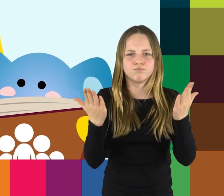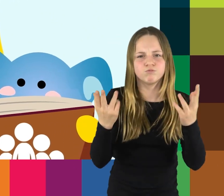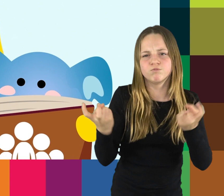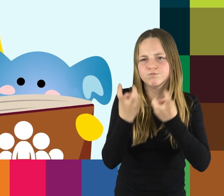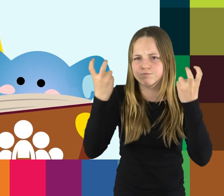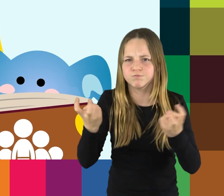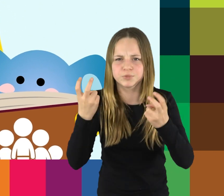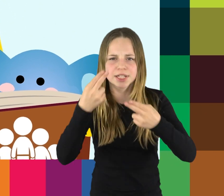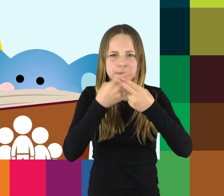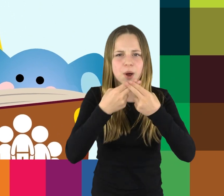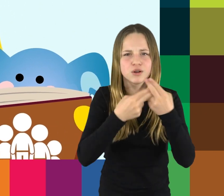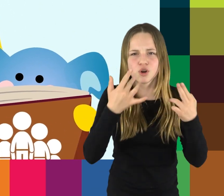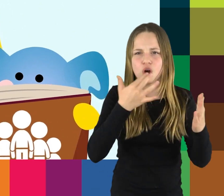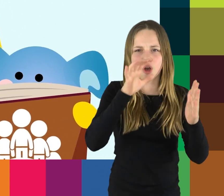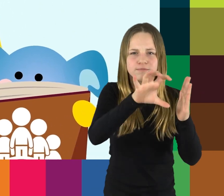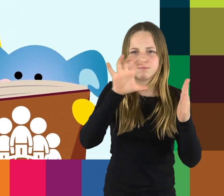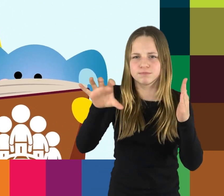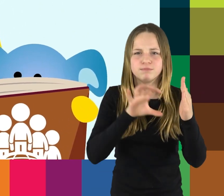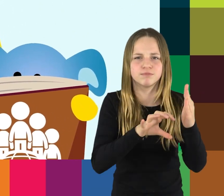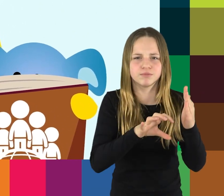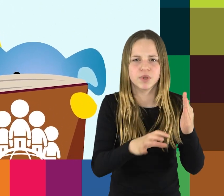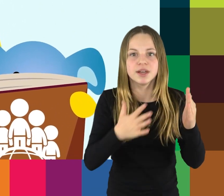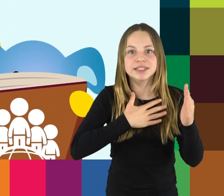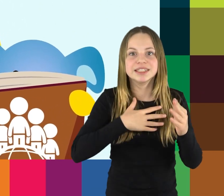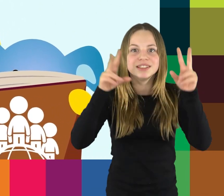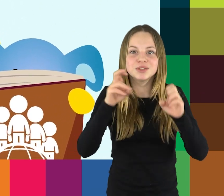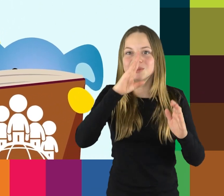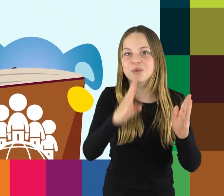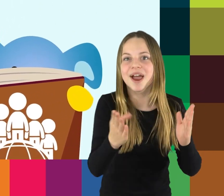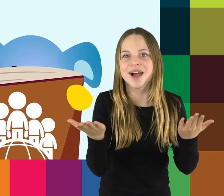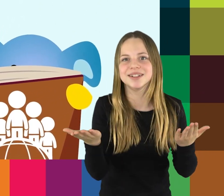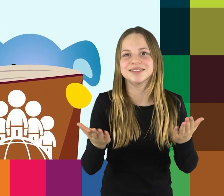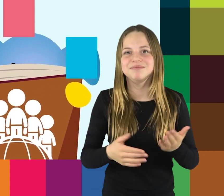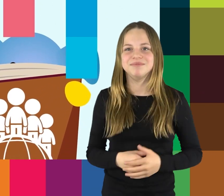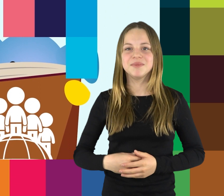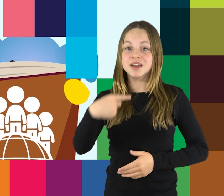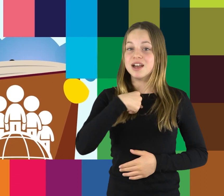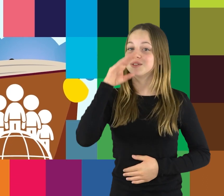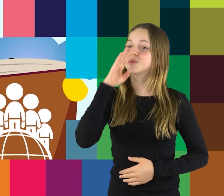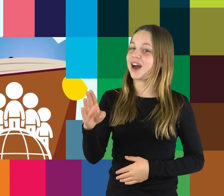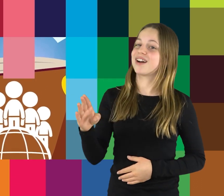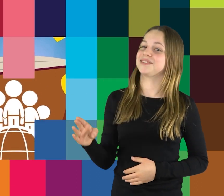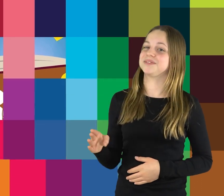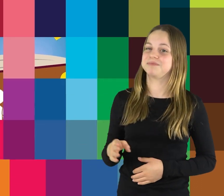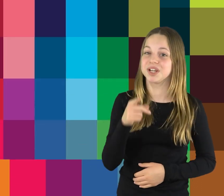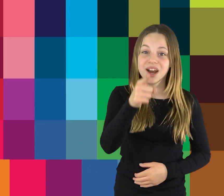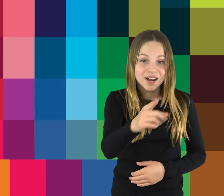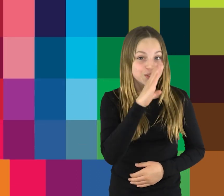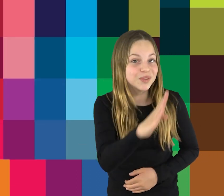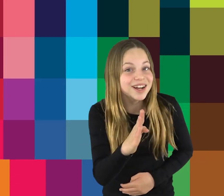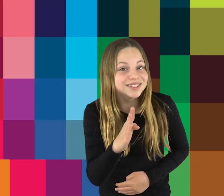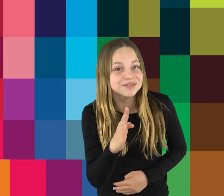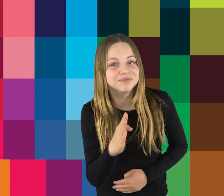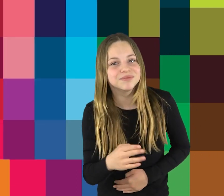images colorées qui expliquent les droits des enfants. J'ai des droits, tu as des droits,